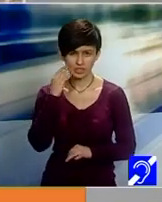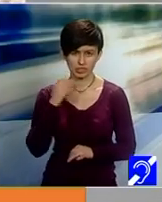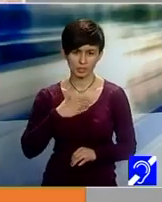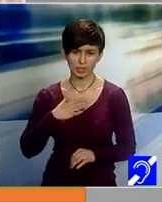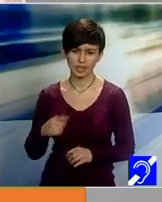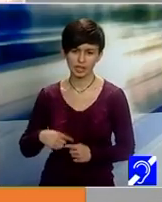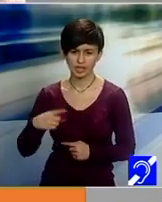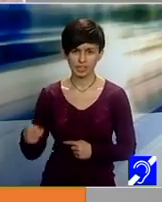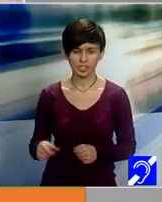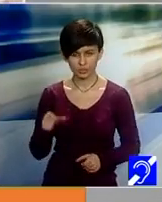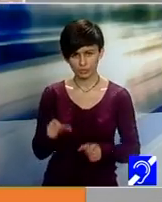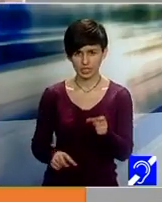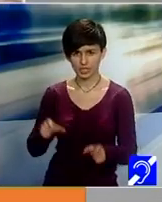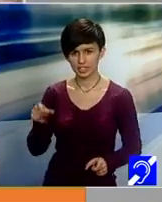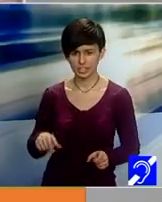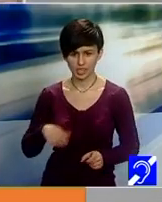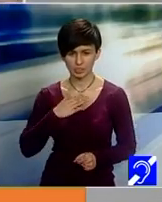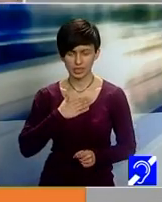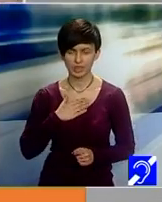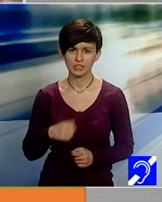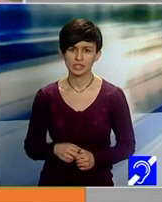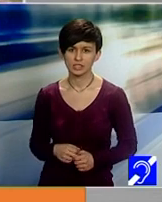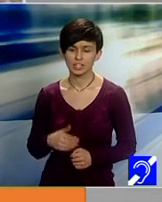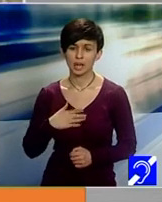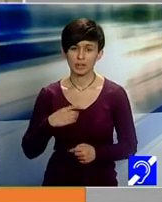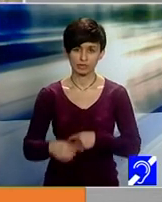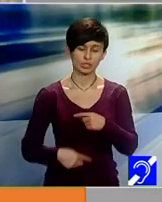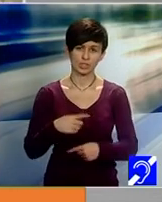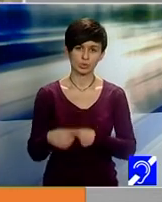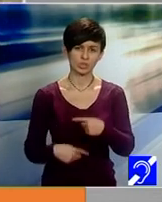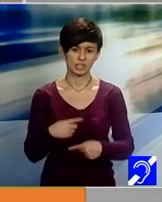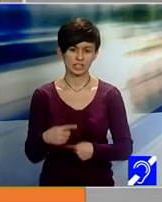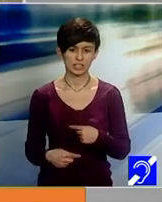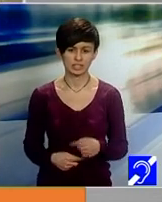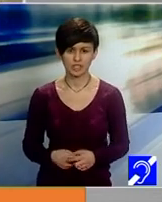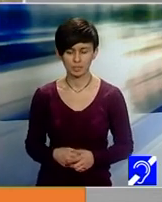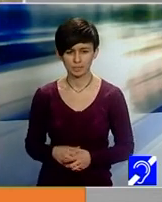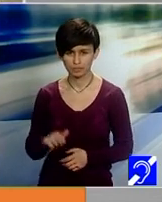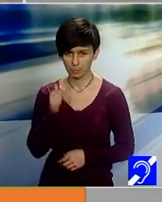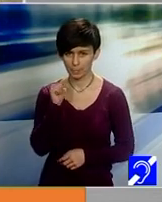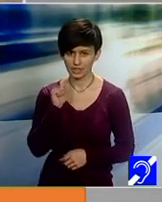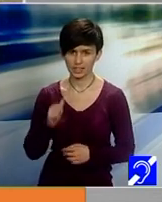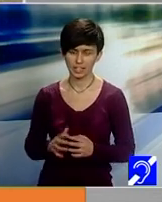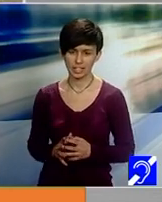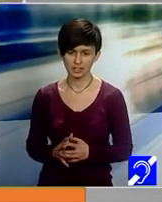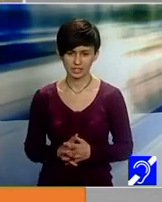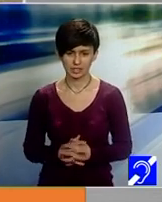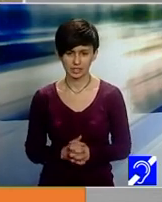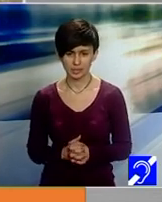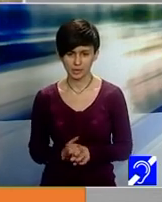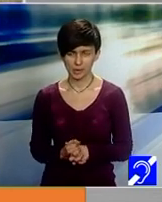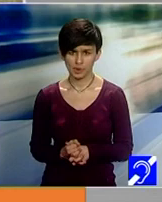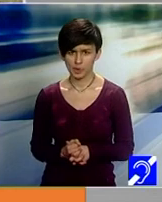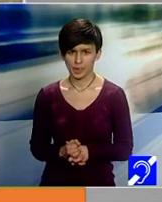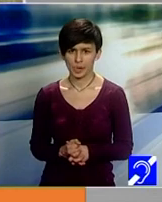mea. La noi a fost un sistem de irigație. A fost, că acum nu mai e, l-a distrus toți. Și la